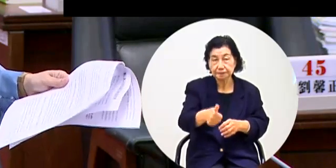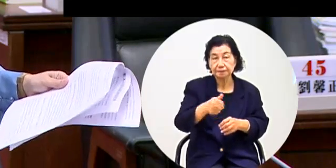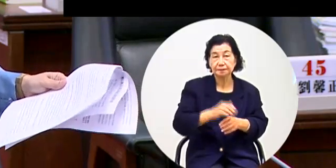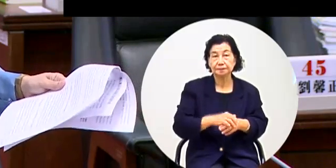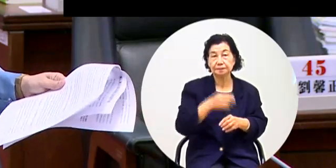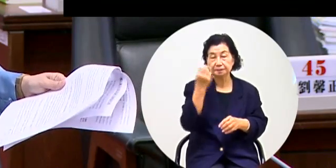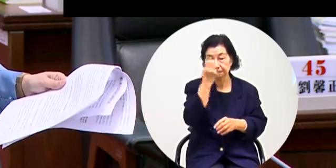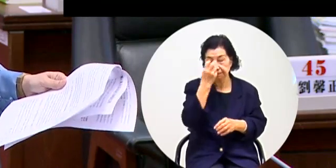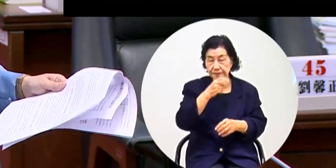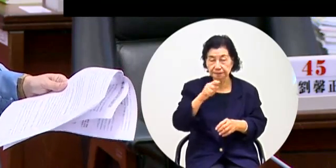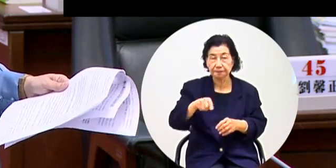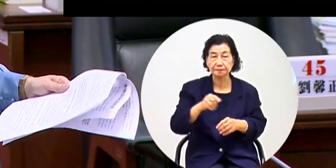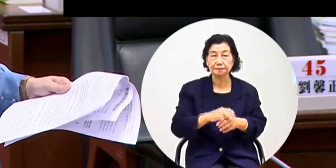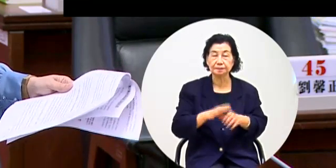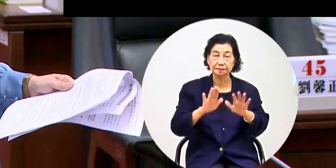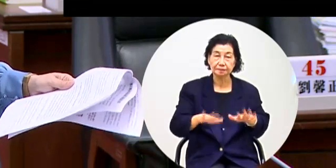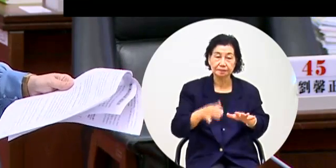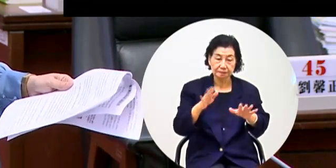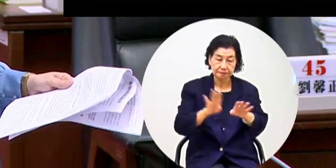都是算慢的。那